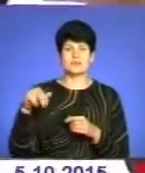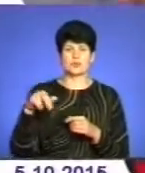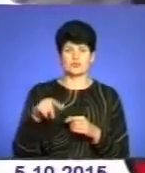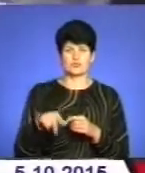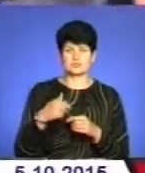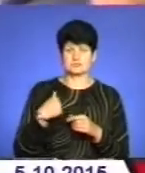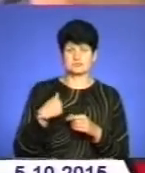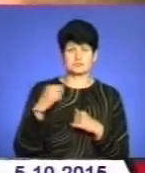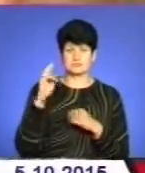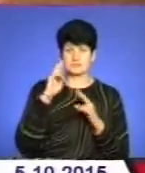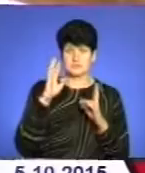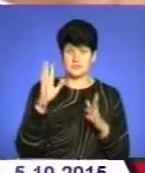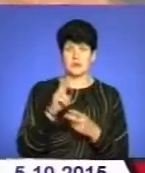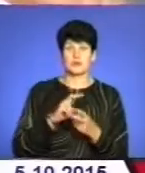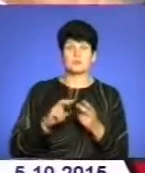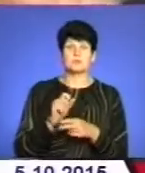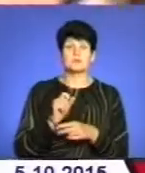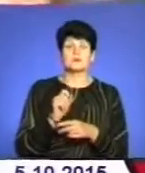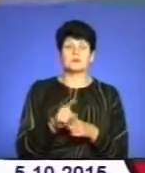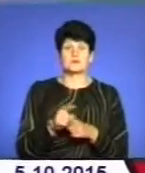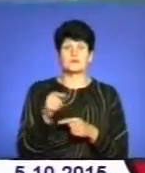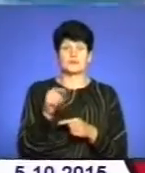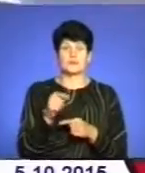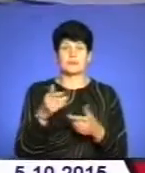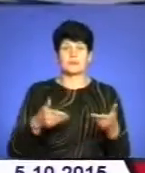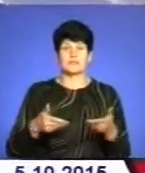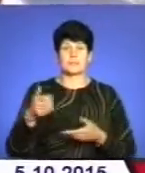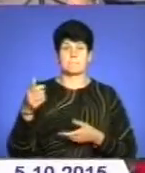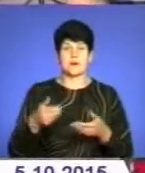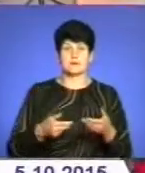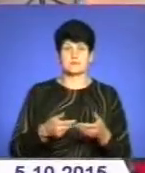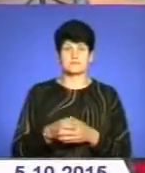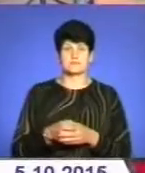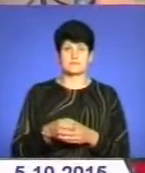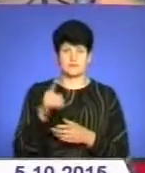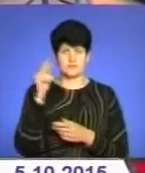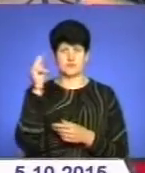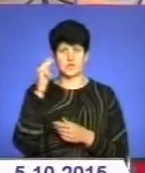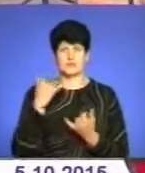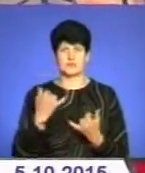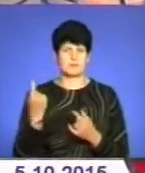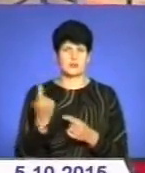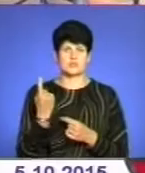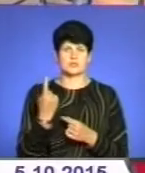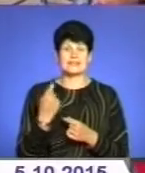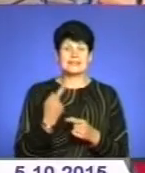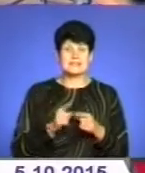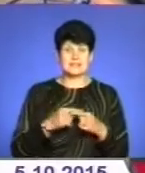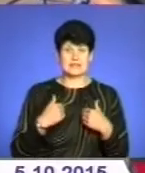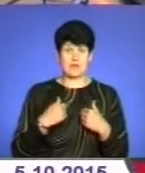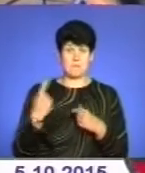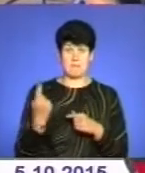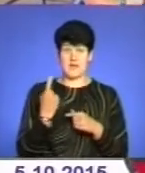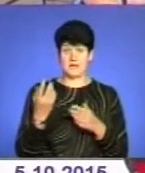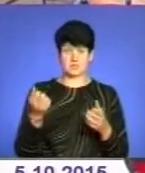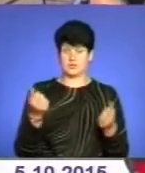не знайома, шукаємо призначення ось таким лижним палицям. Вас навчили от сьогодні чи вперше? Так, це я взагалі-то тримаю вперше,